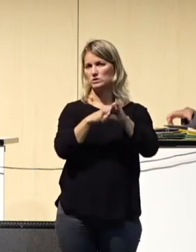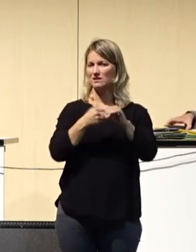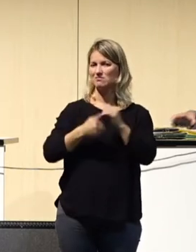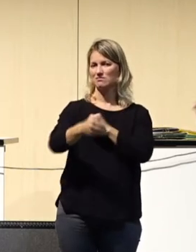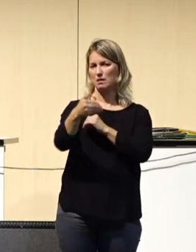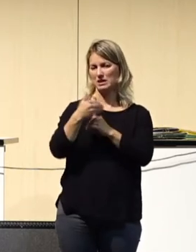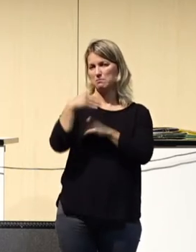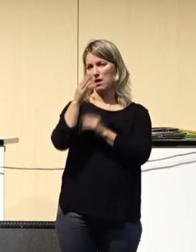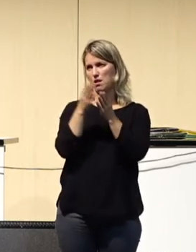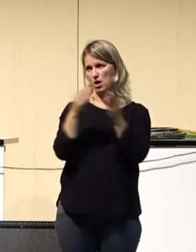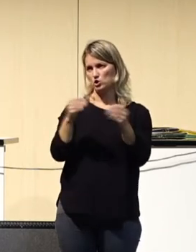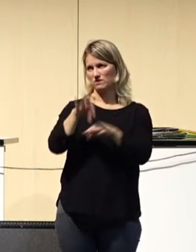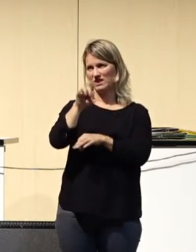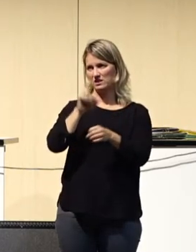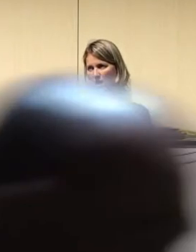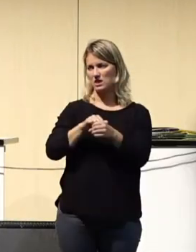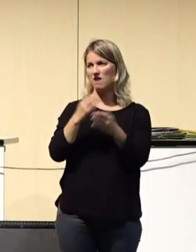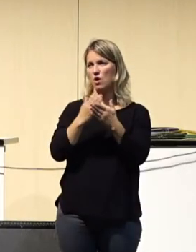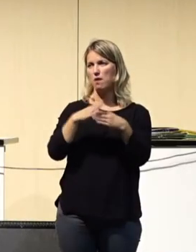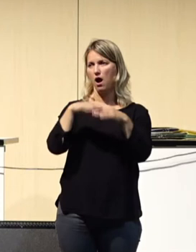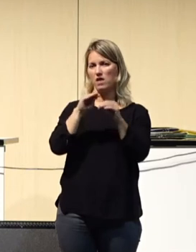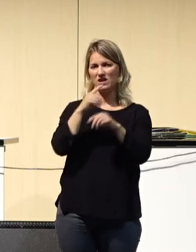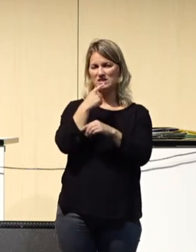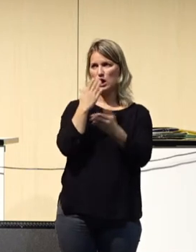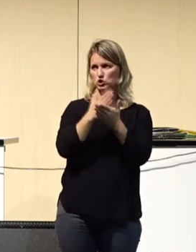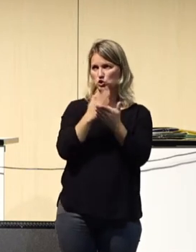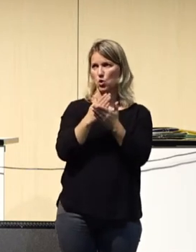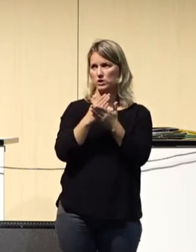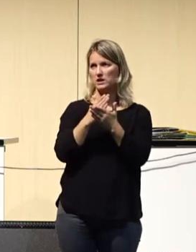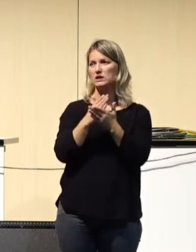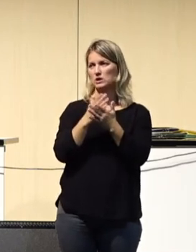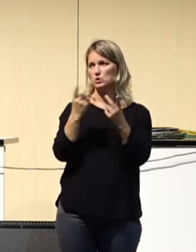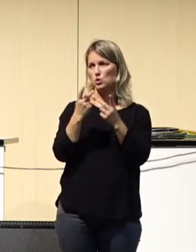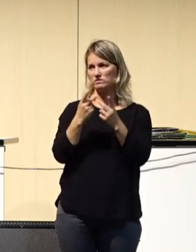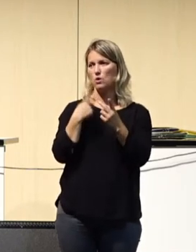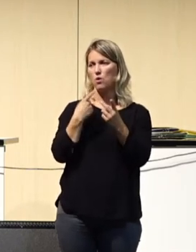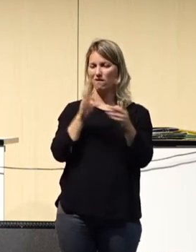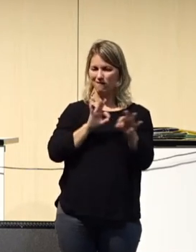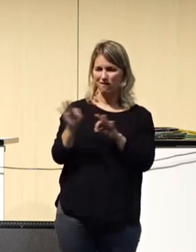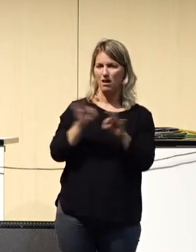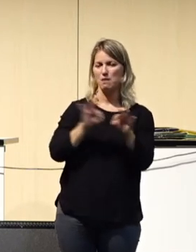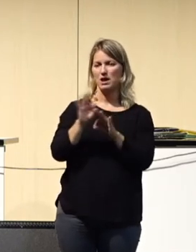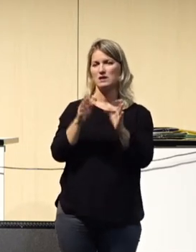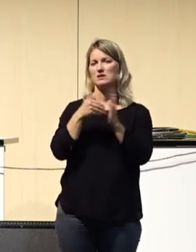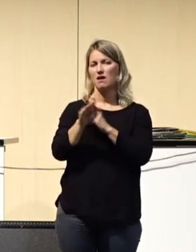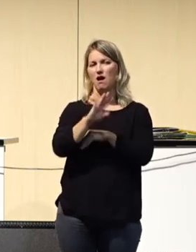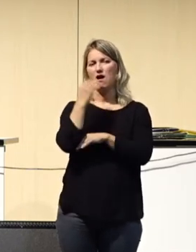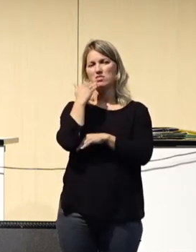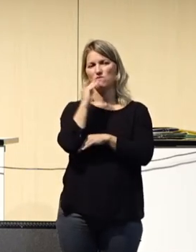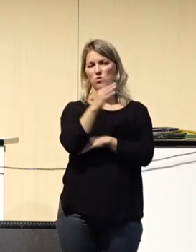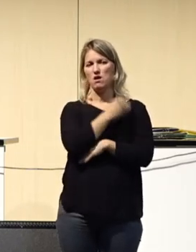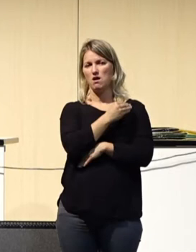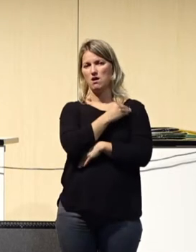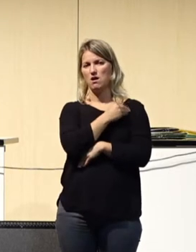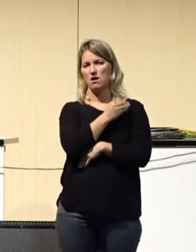werden, weil, ich hatte das schon eingangs erwähnt, wir werden sehr regelmäßig weiterhin von Anwohnern